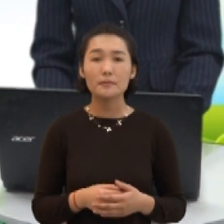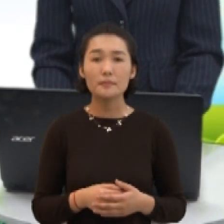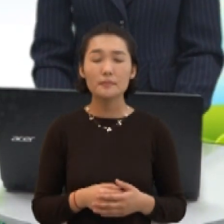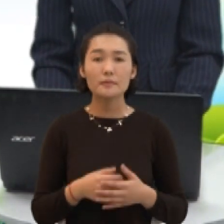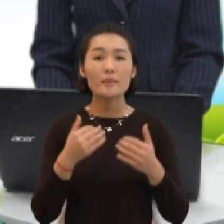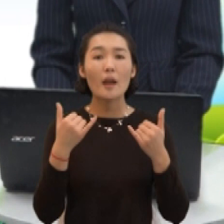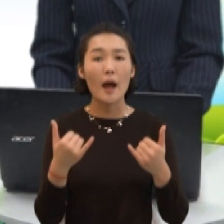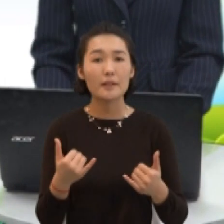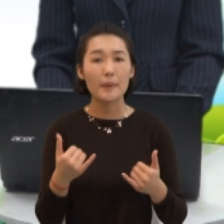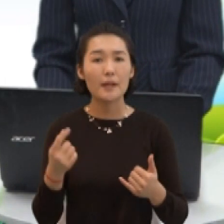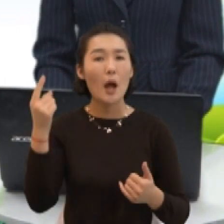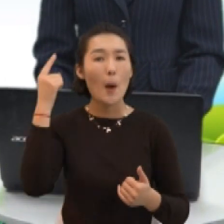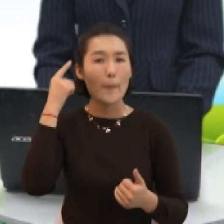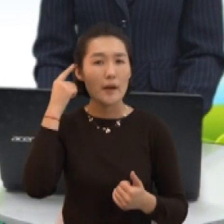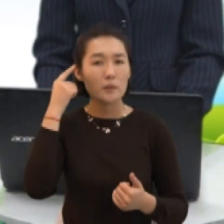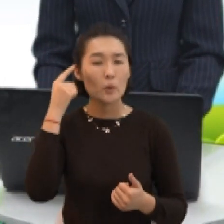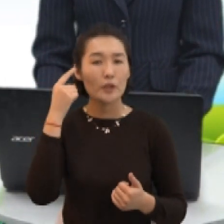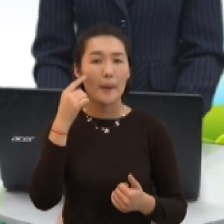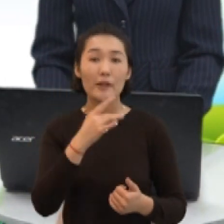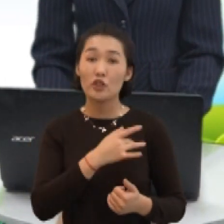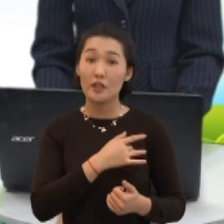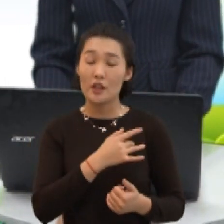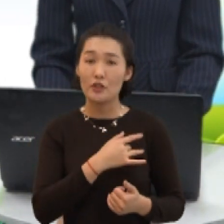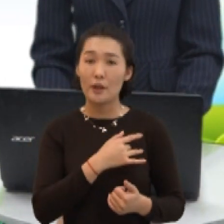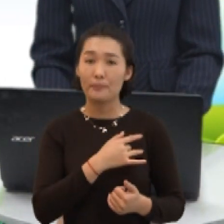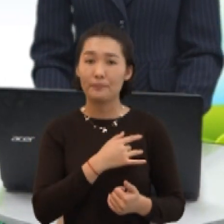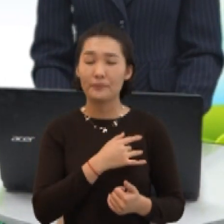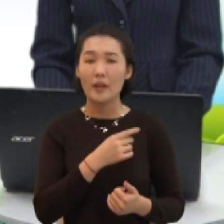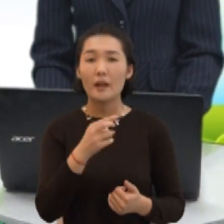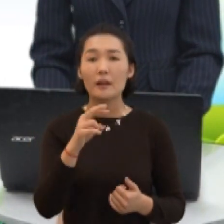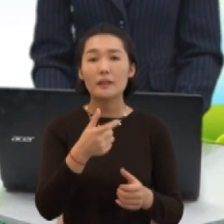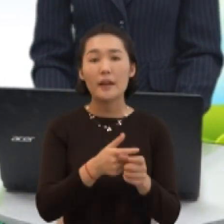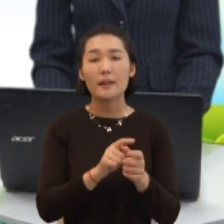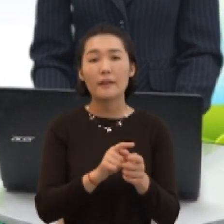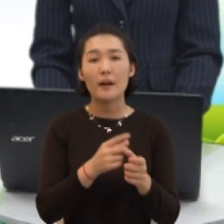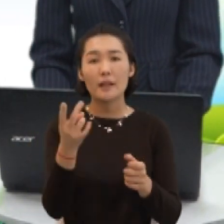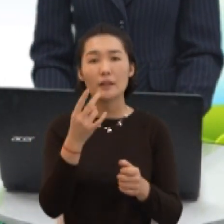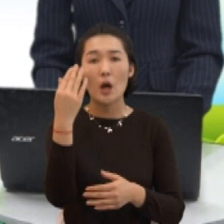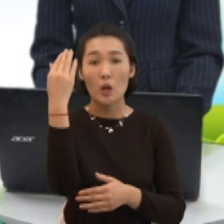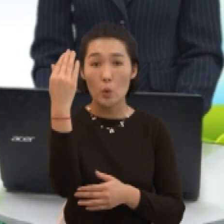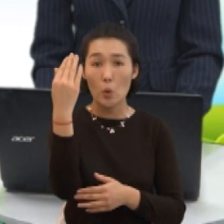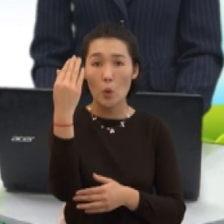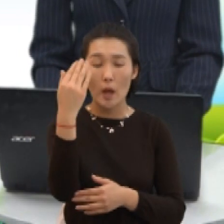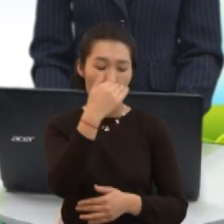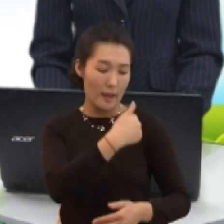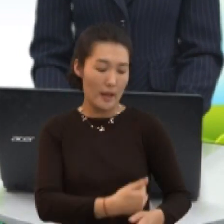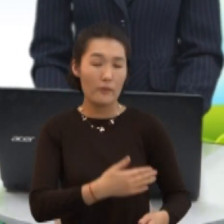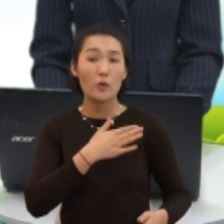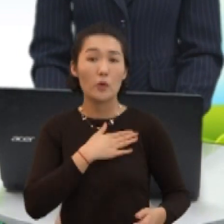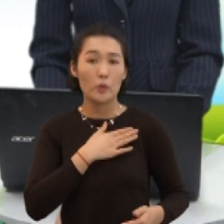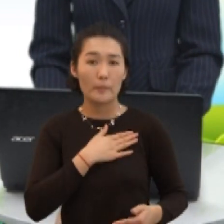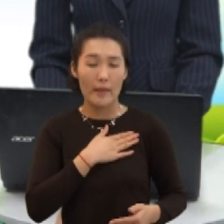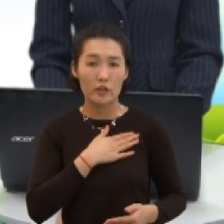А теперь послушаем наше сердечко. Для этого надо положить руку на левую часть груди.